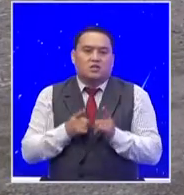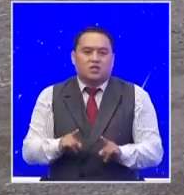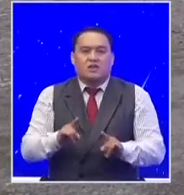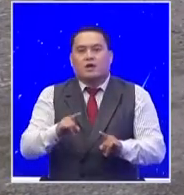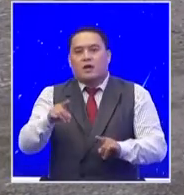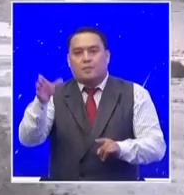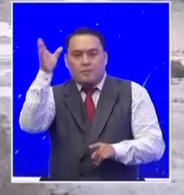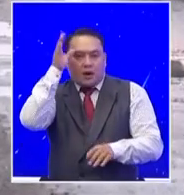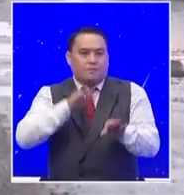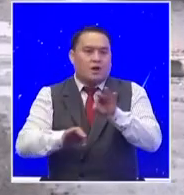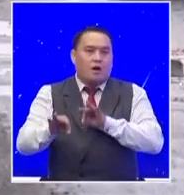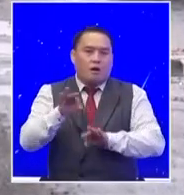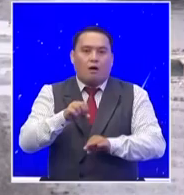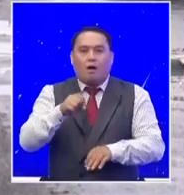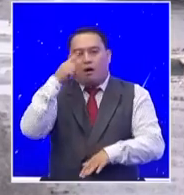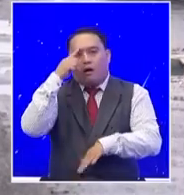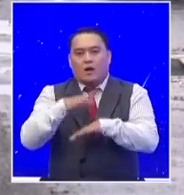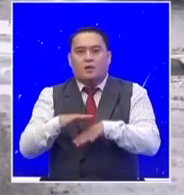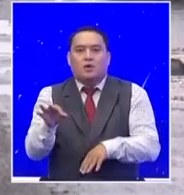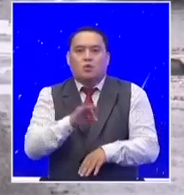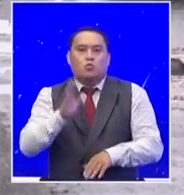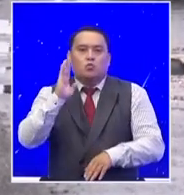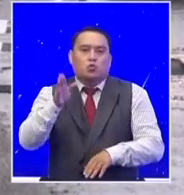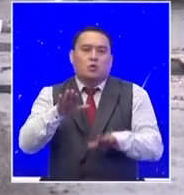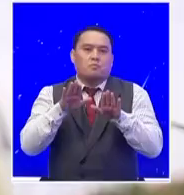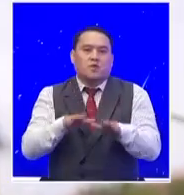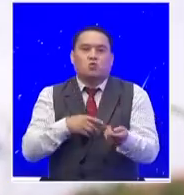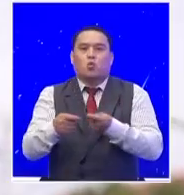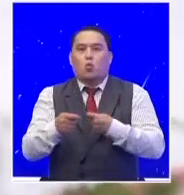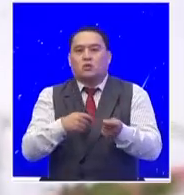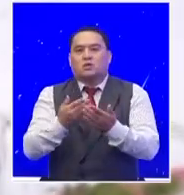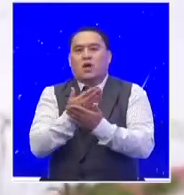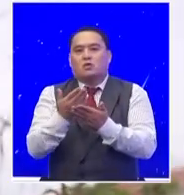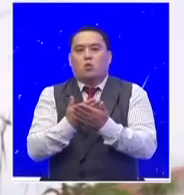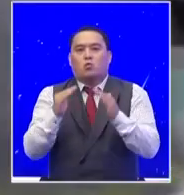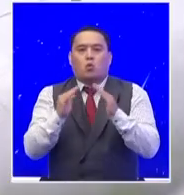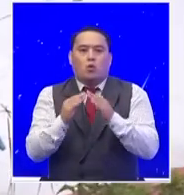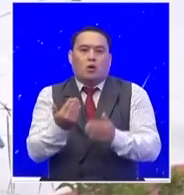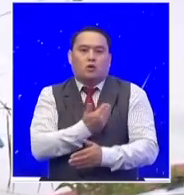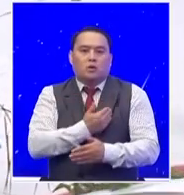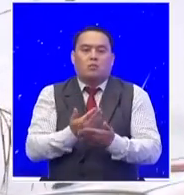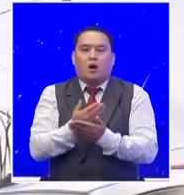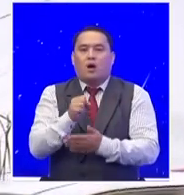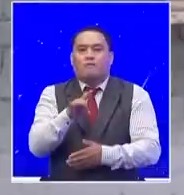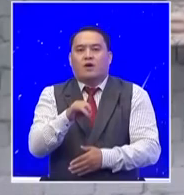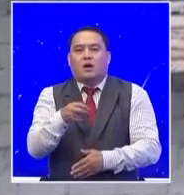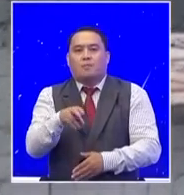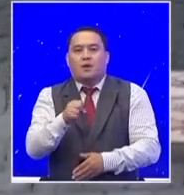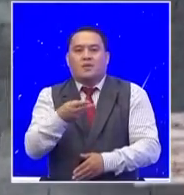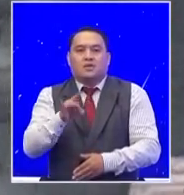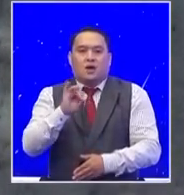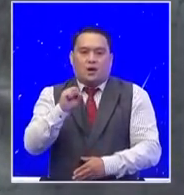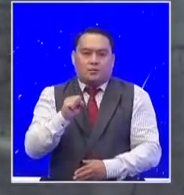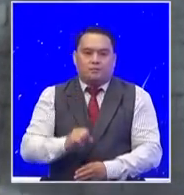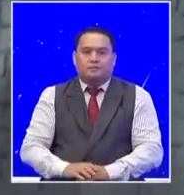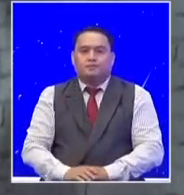поэта. Проект инициирован акиматом Волокольского района. В будущем местные власти на стенах домов хотят изобразить портреты Аль-Фараби и Кабанбай